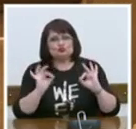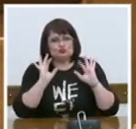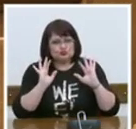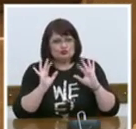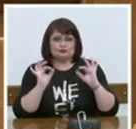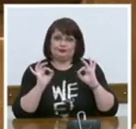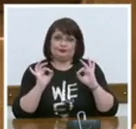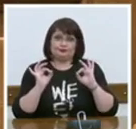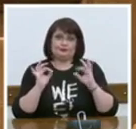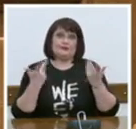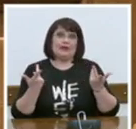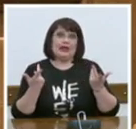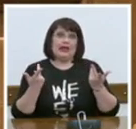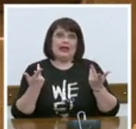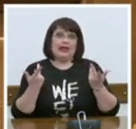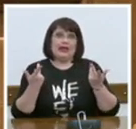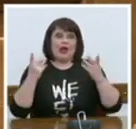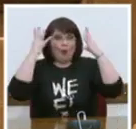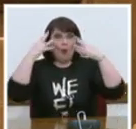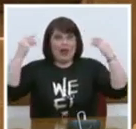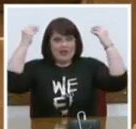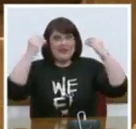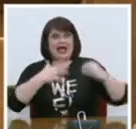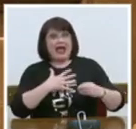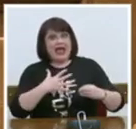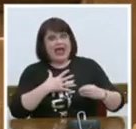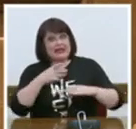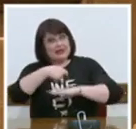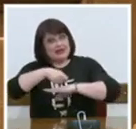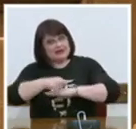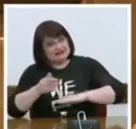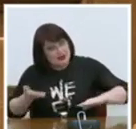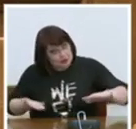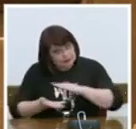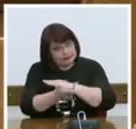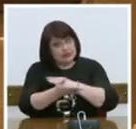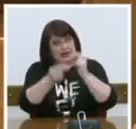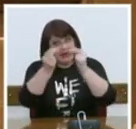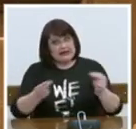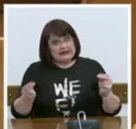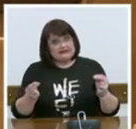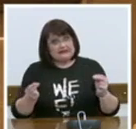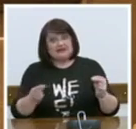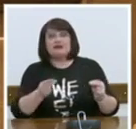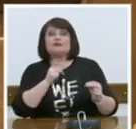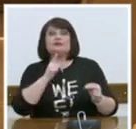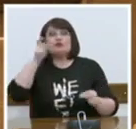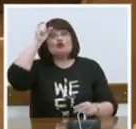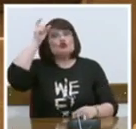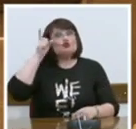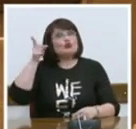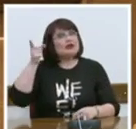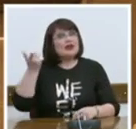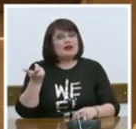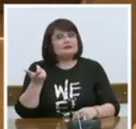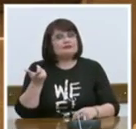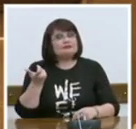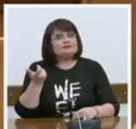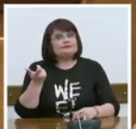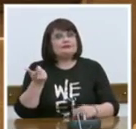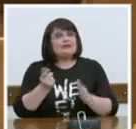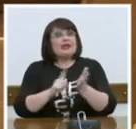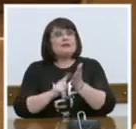λύση το δικαστήριο της Χάγης, όπως προωθεί η κυβέρνηση, χωρίς η Τουρκία να έχει αναγνωρίσει εκ των προτέρων